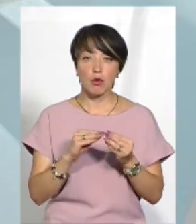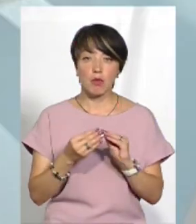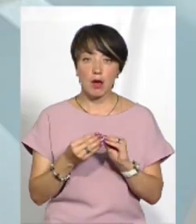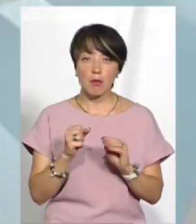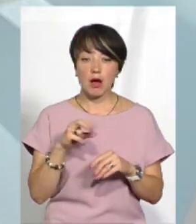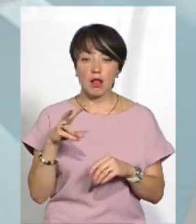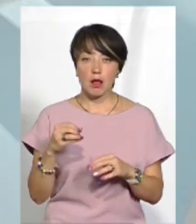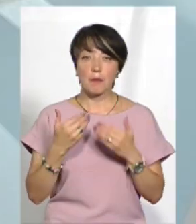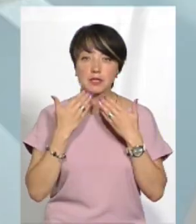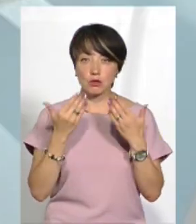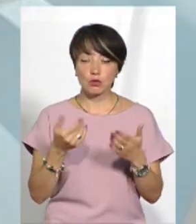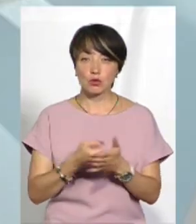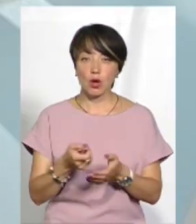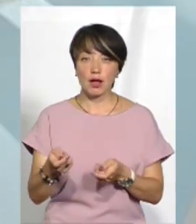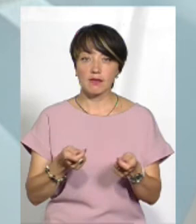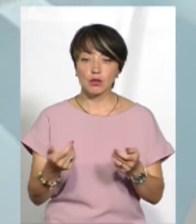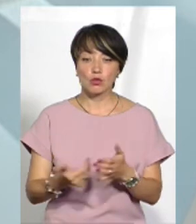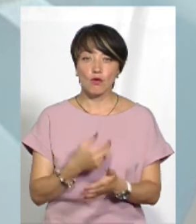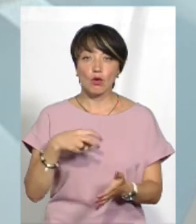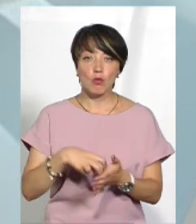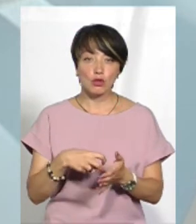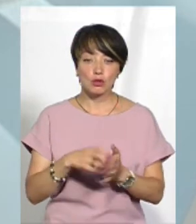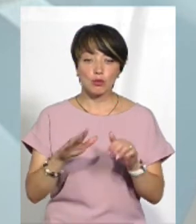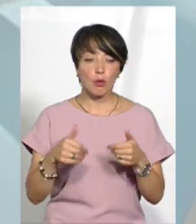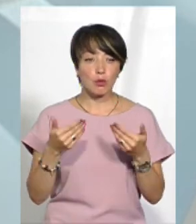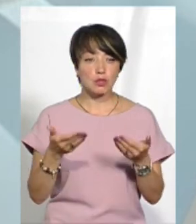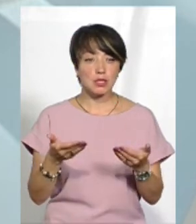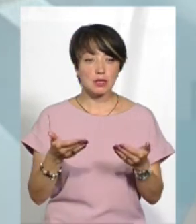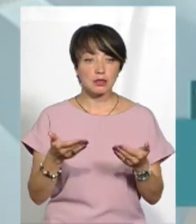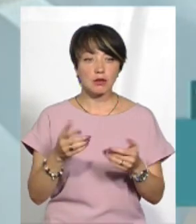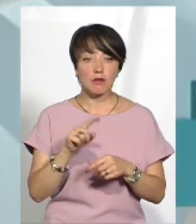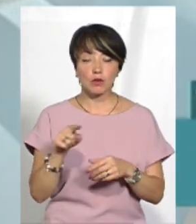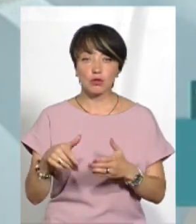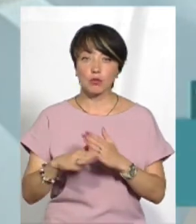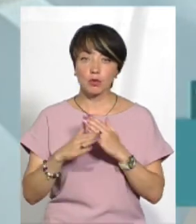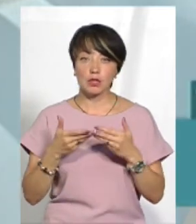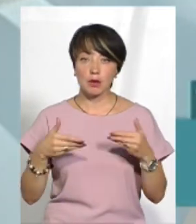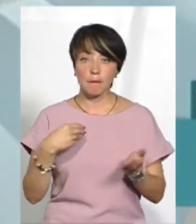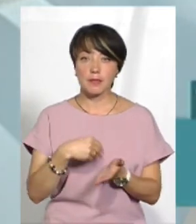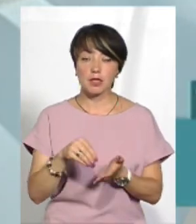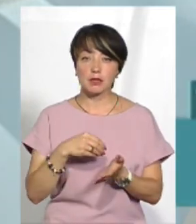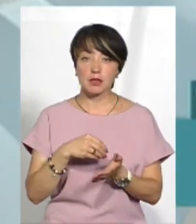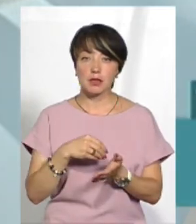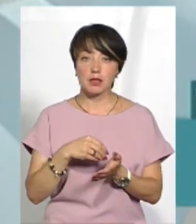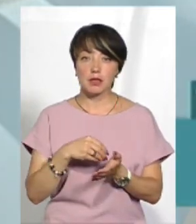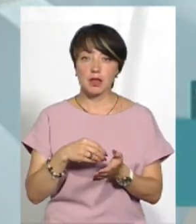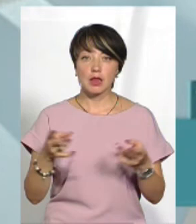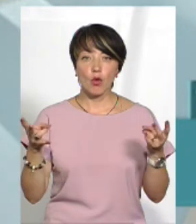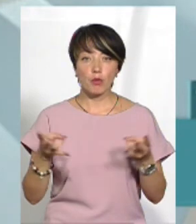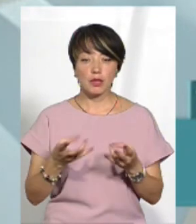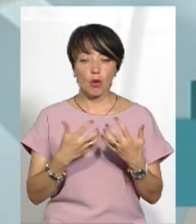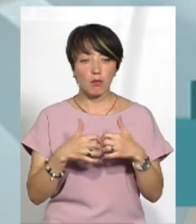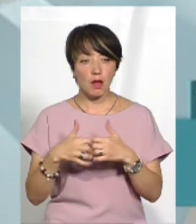проблем, але ми звернулися до керівництва Нової пошти з пропозицією, що вони допомогли нам придбання